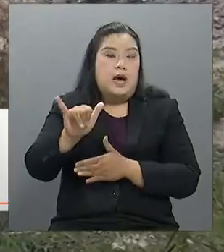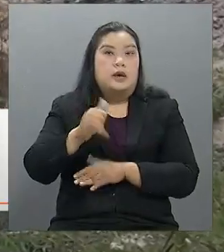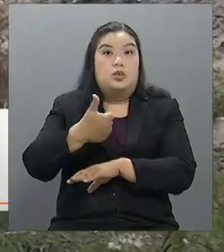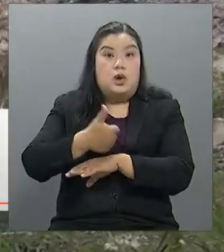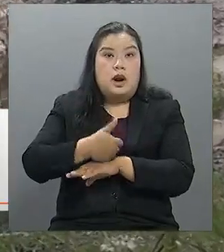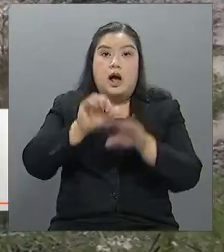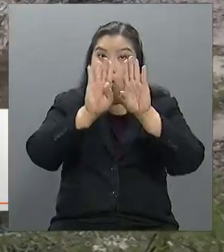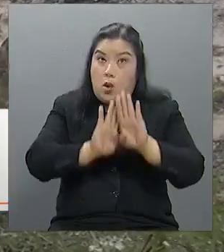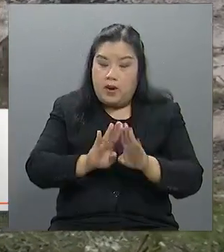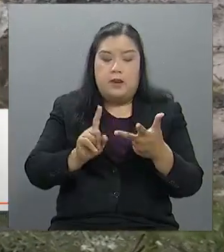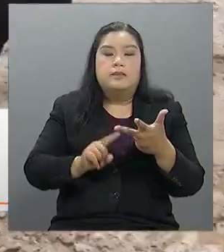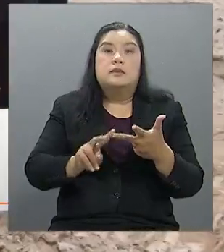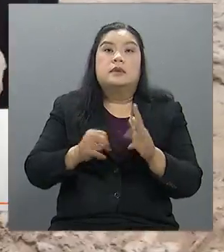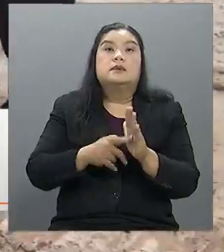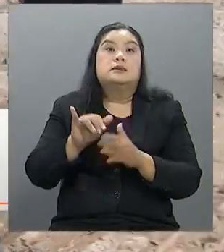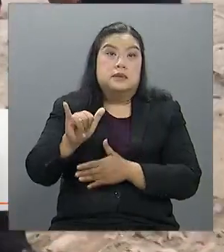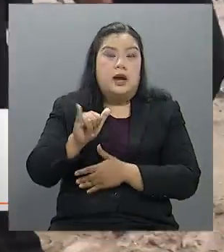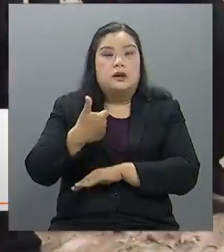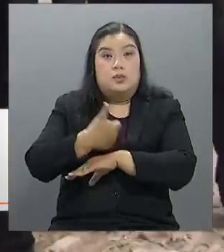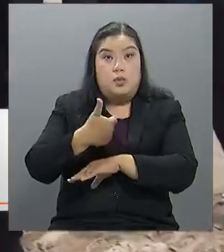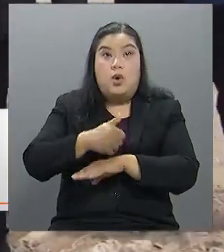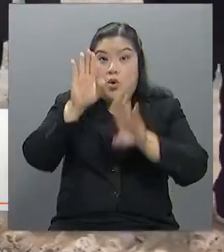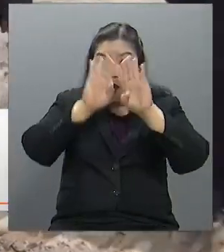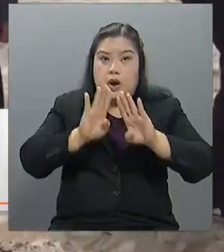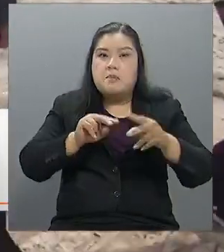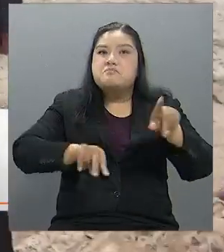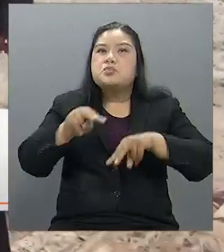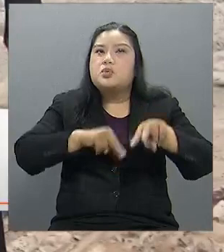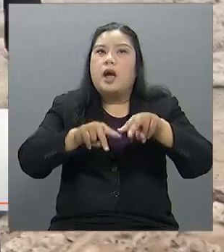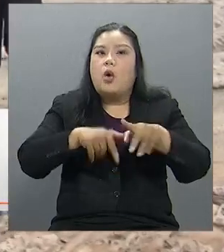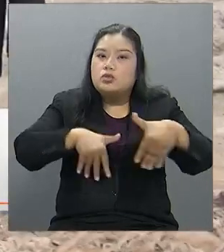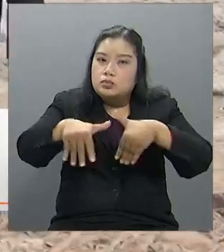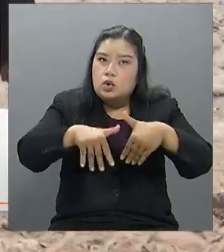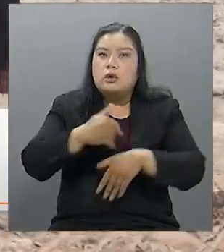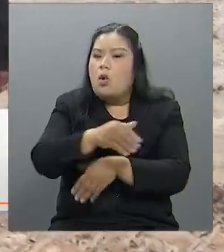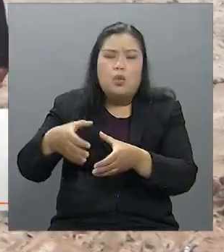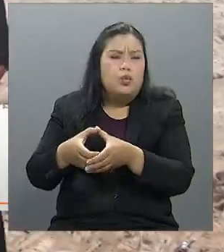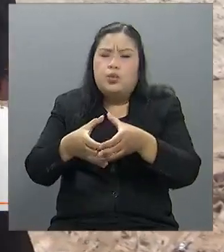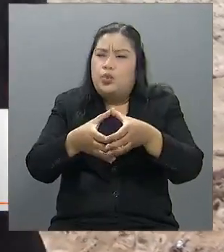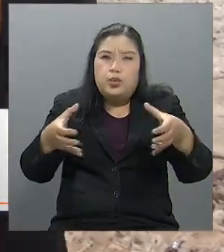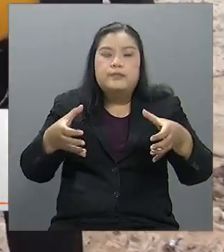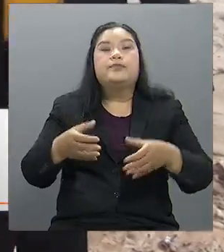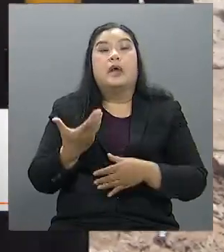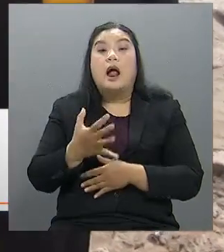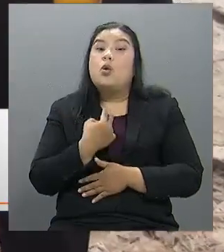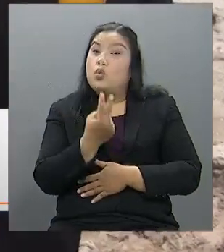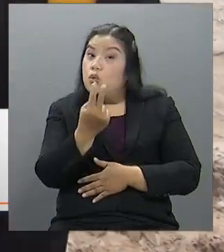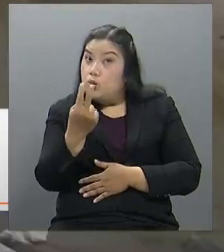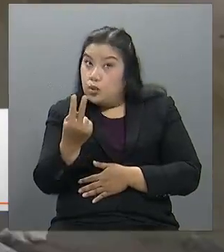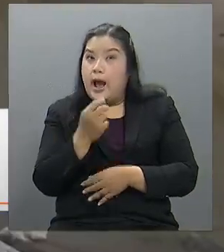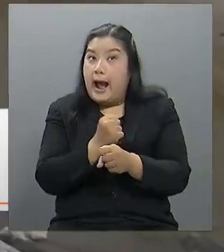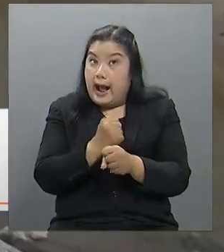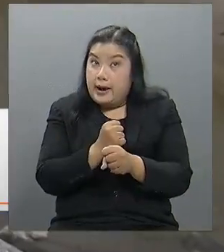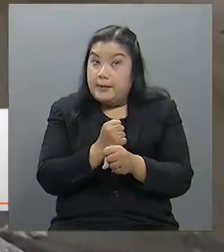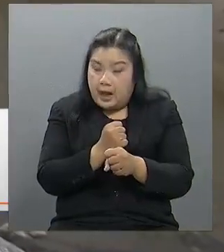ชัยพลกล้าผู้อำนวยการสำนักพัฒนาและบำรุงรักษาทางน้ำพร้อมคณะไปตรวจการก่อสร้างกำแพงป้องกันการ